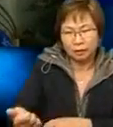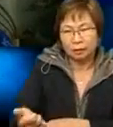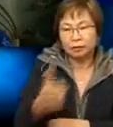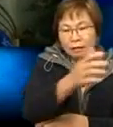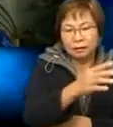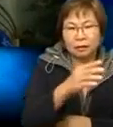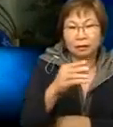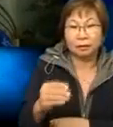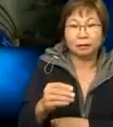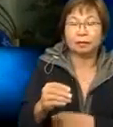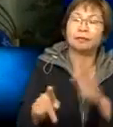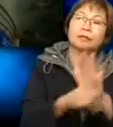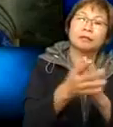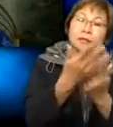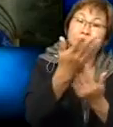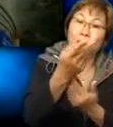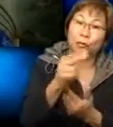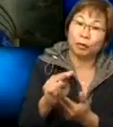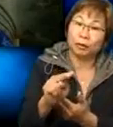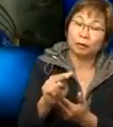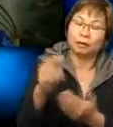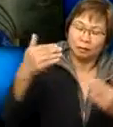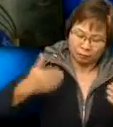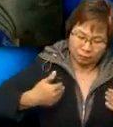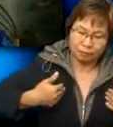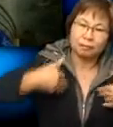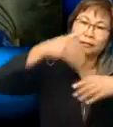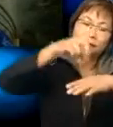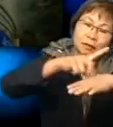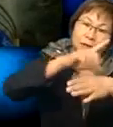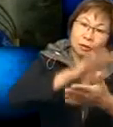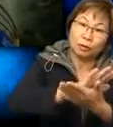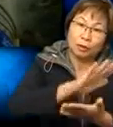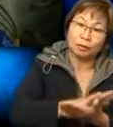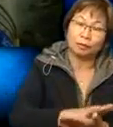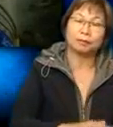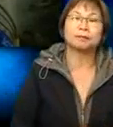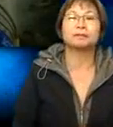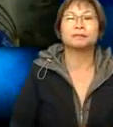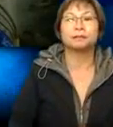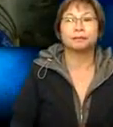peralatan dan kemudahan yang terdapat di sekolah.